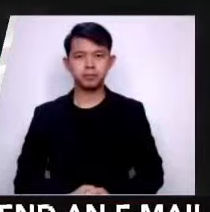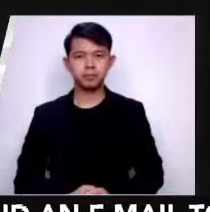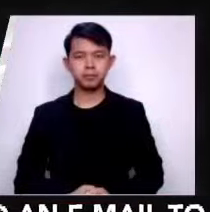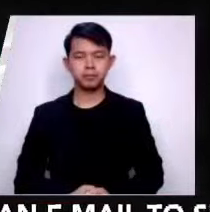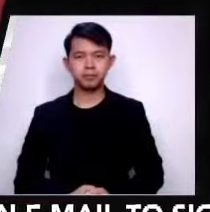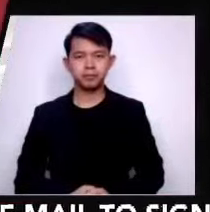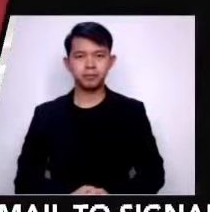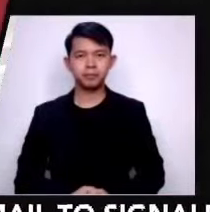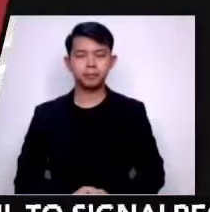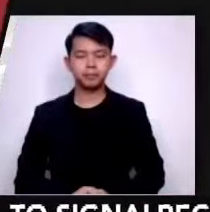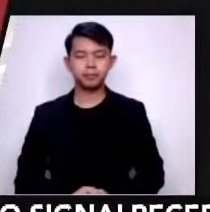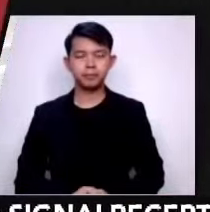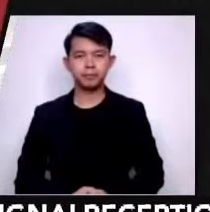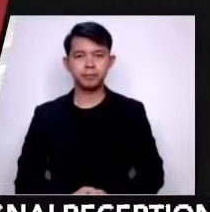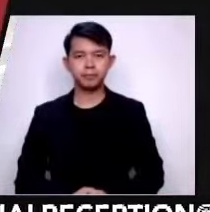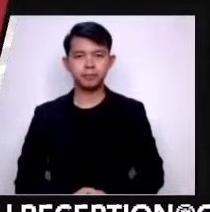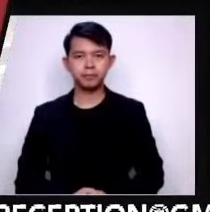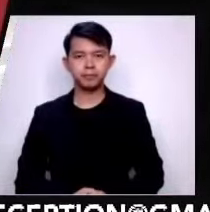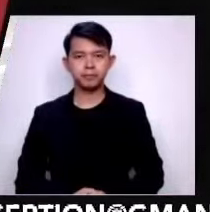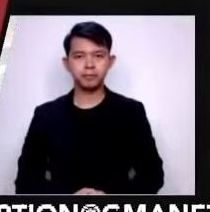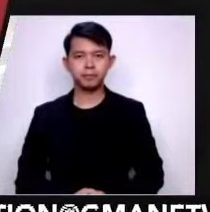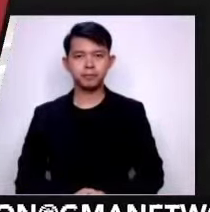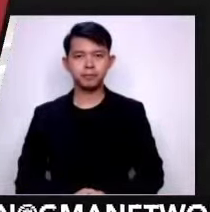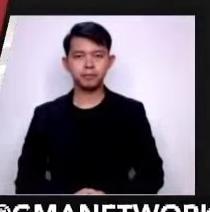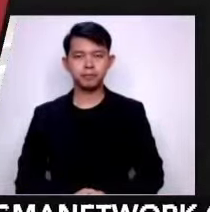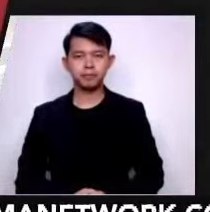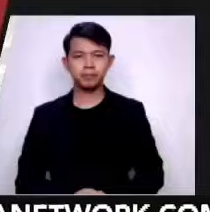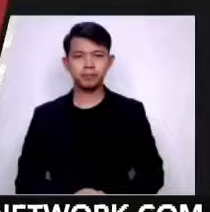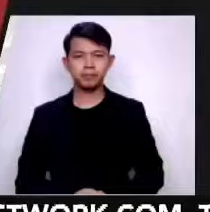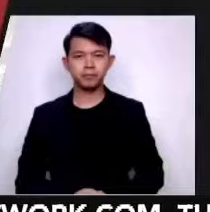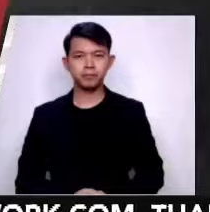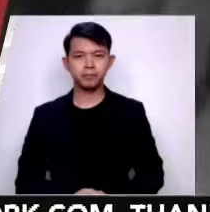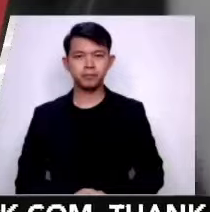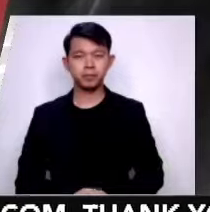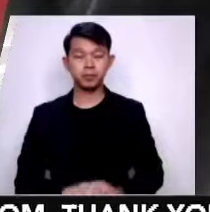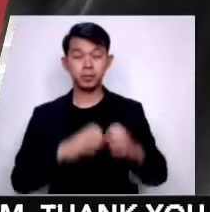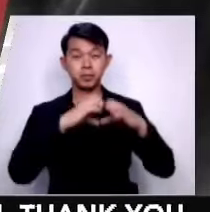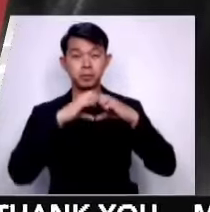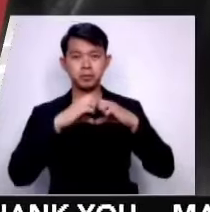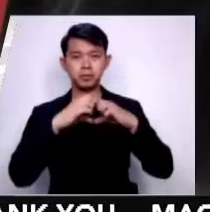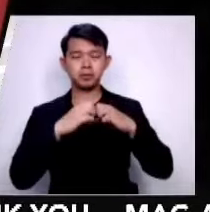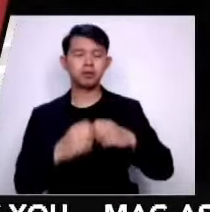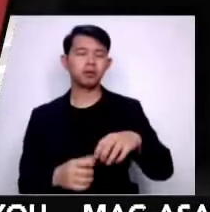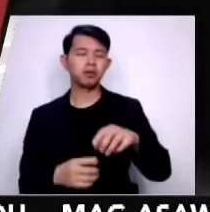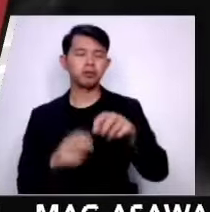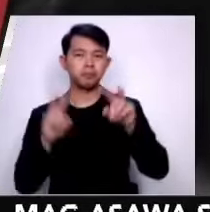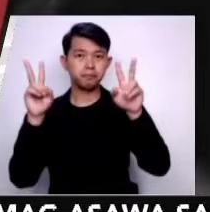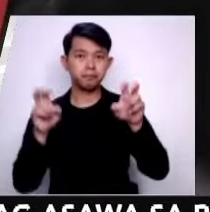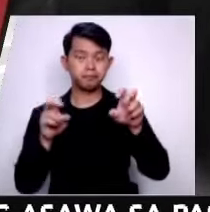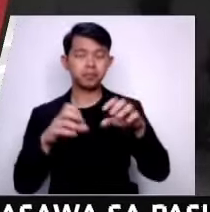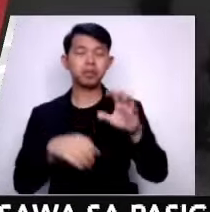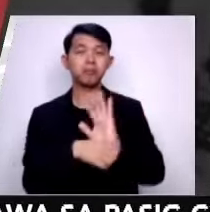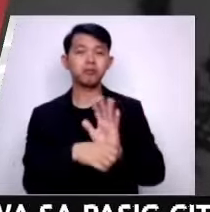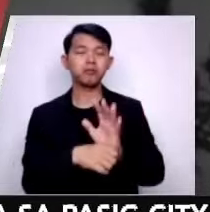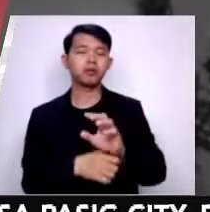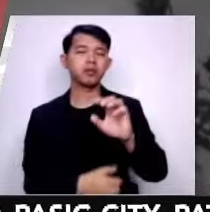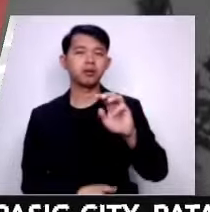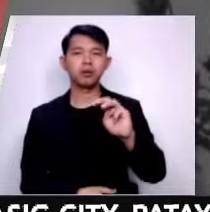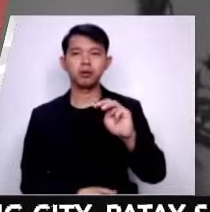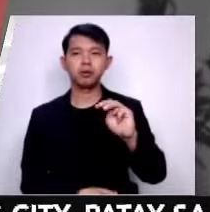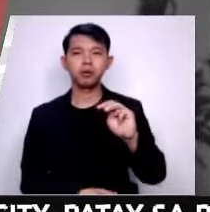news teaser ng upcoming kapuso Murder Mystery series na wows war inilabas na mga bida nitong sin na Bea